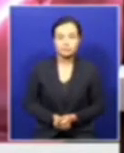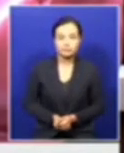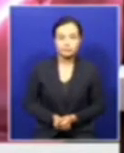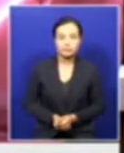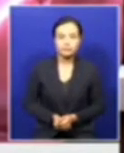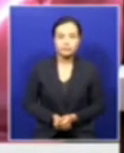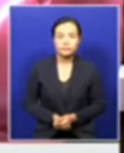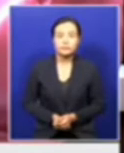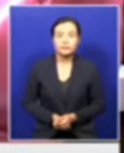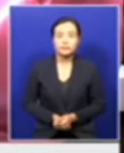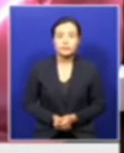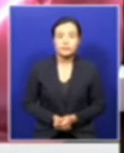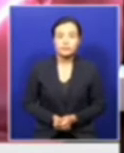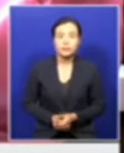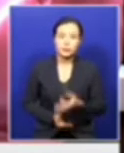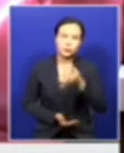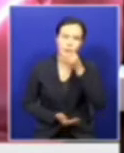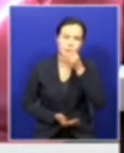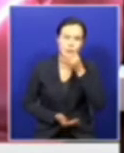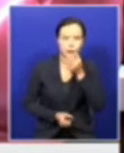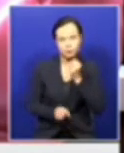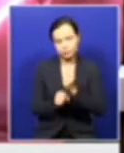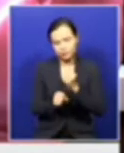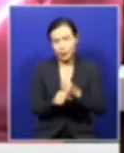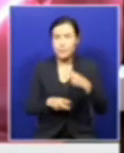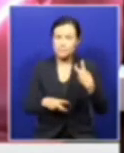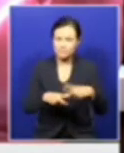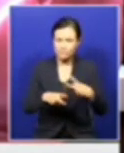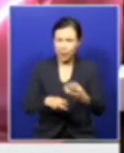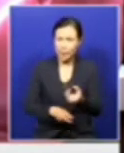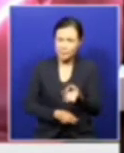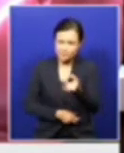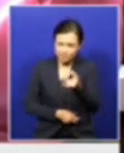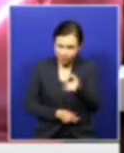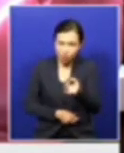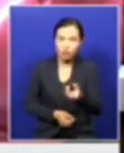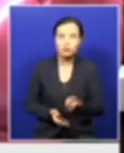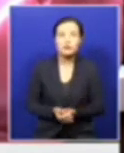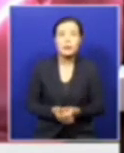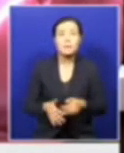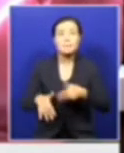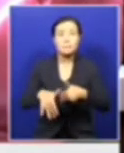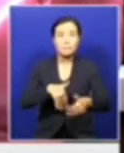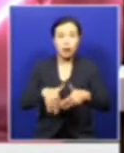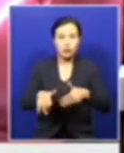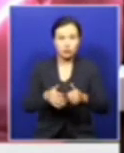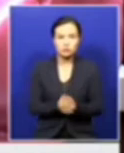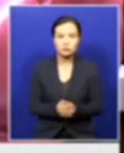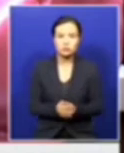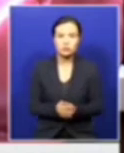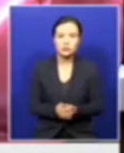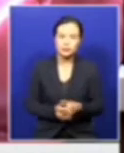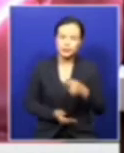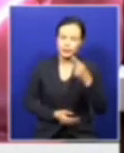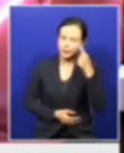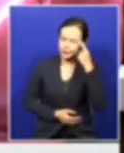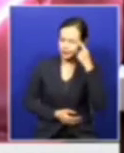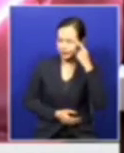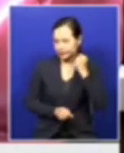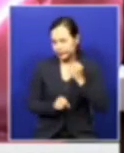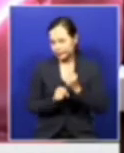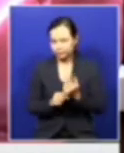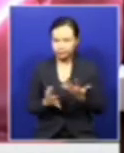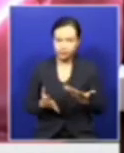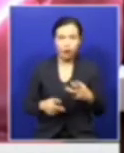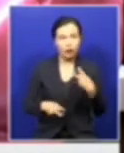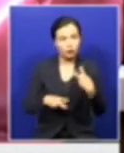ทำให้ทำมาหากินลำบากยากขึ้นเพียงเล็กน้อยเท่านั้นประชาชนเกิดความสิ้นหวังทำมาหากินล